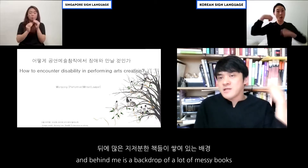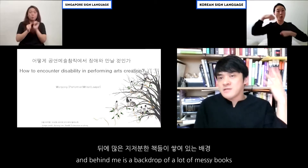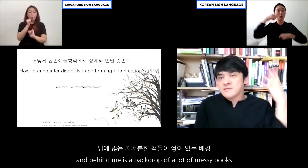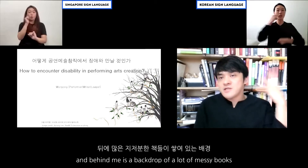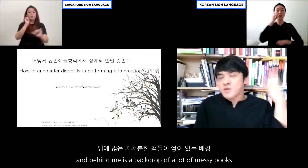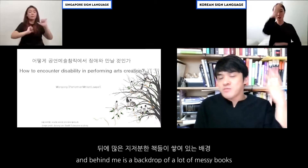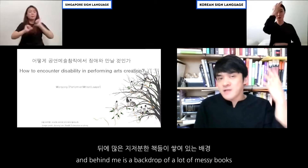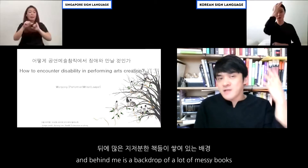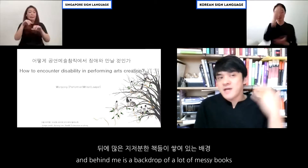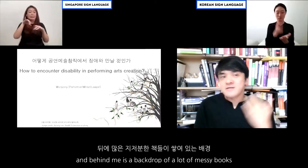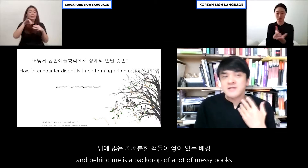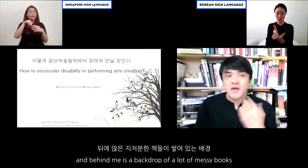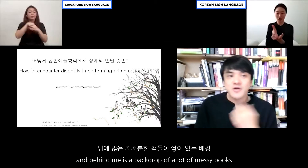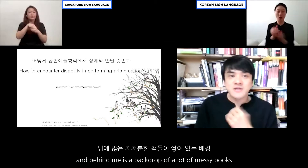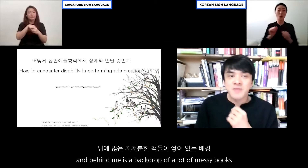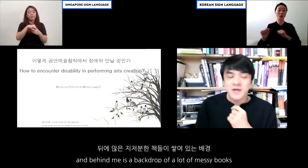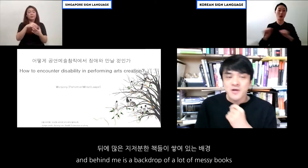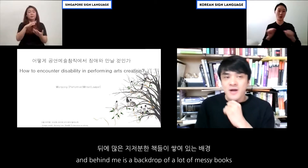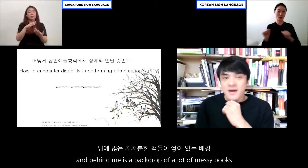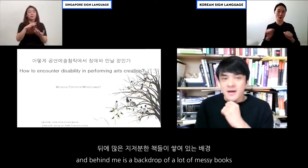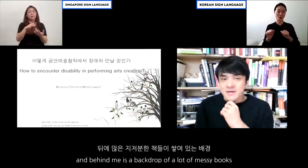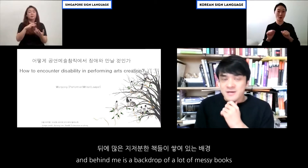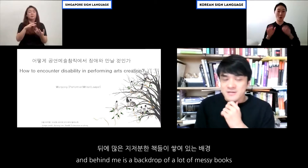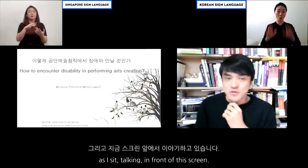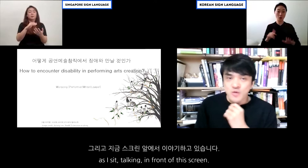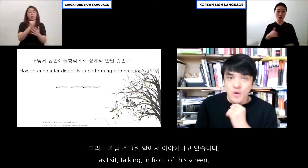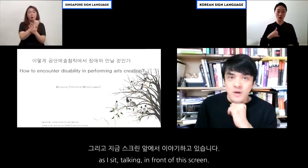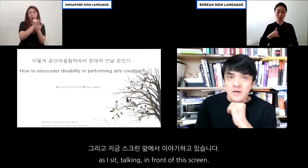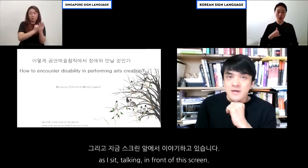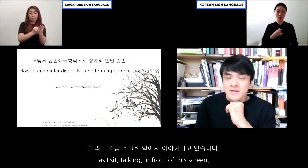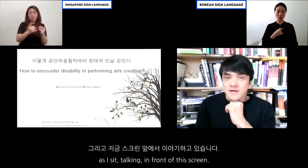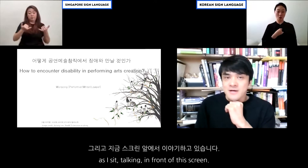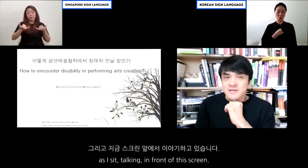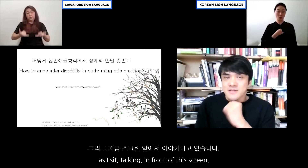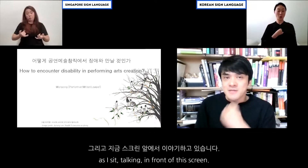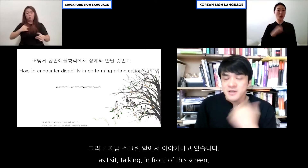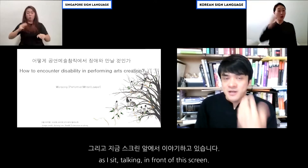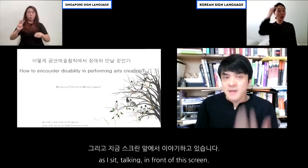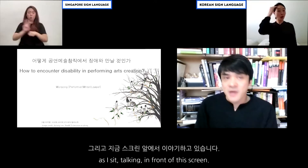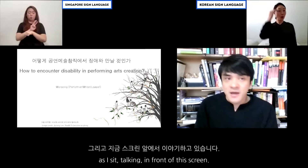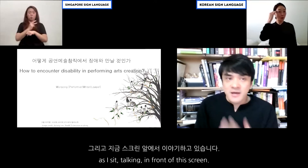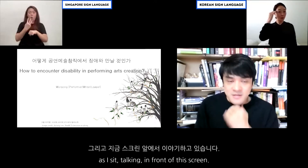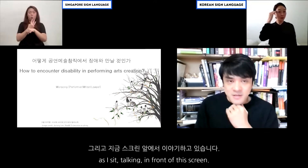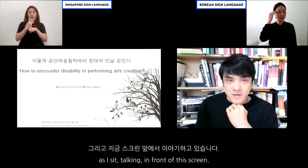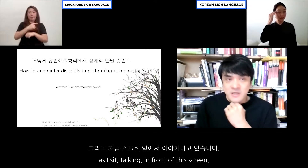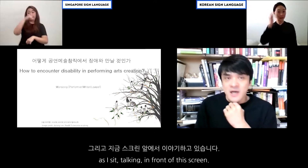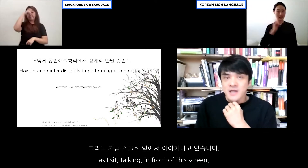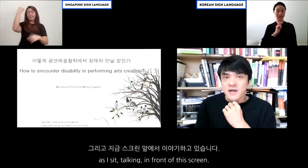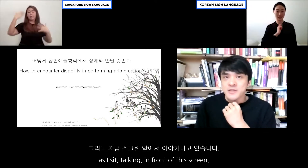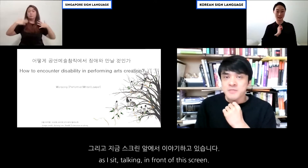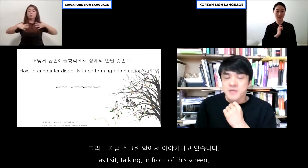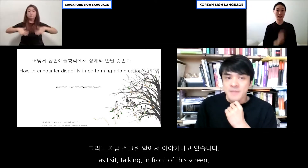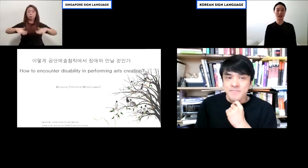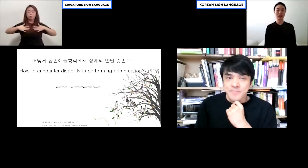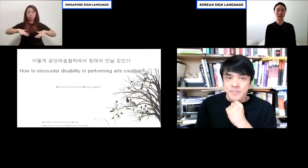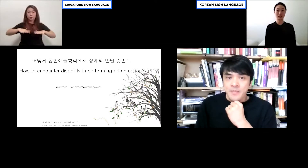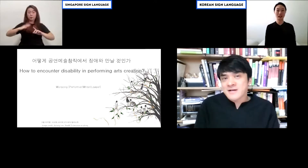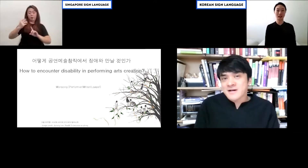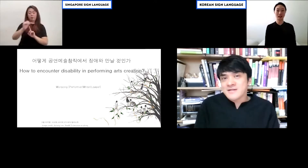뒤에 많은 지저분한 책들이 쌓여있는 배경이고 지금 스크린 앞에 이야기하고